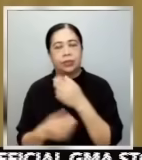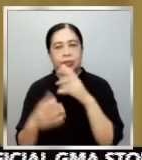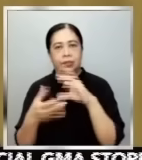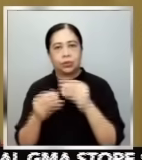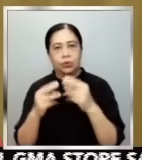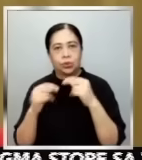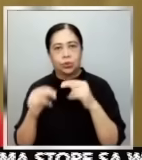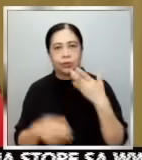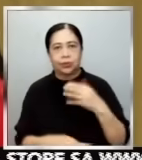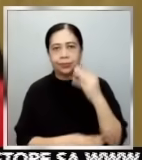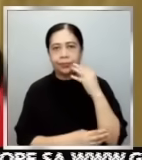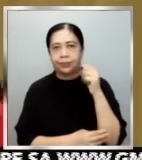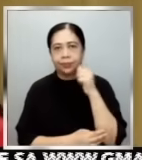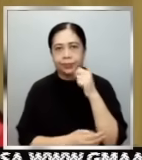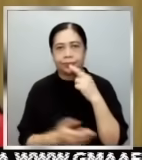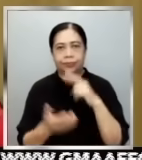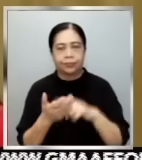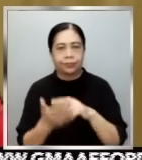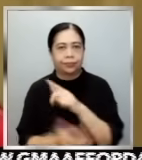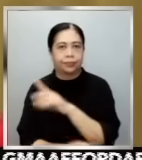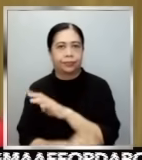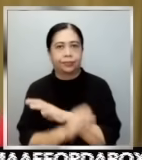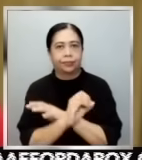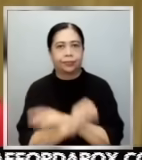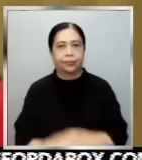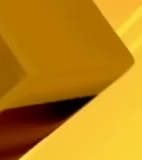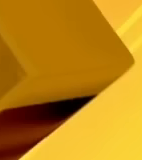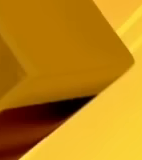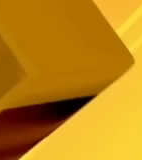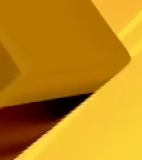abdur rahman nakatutok 24